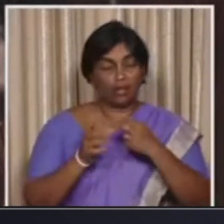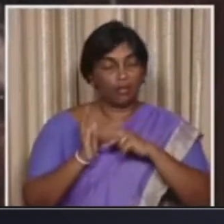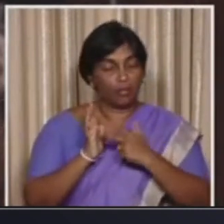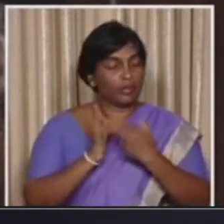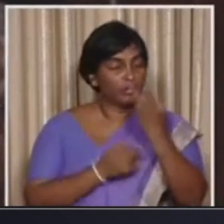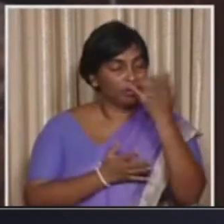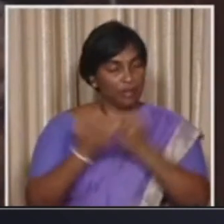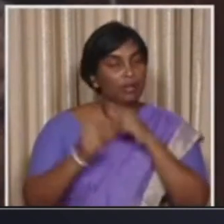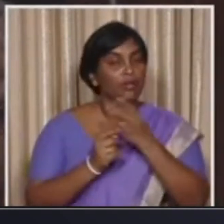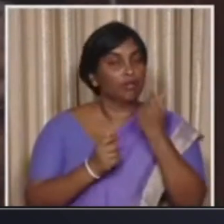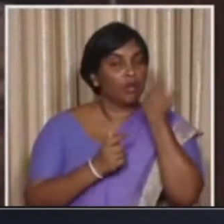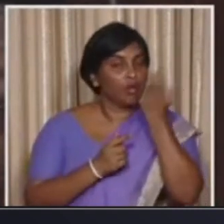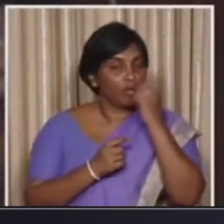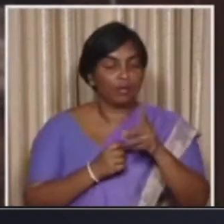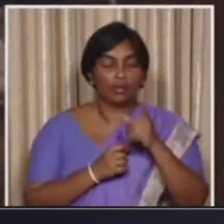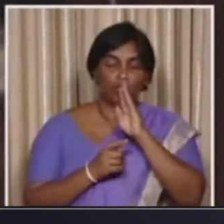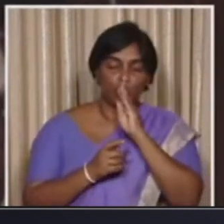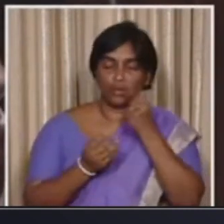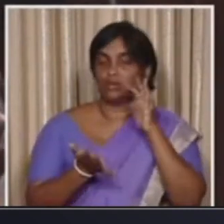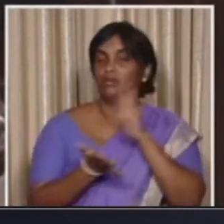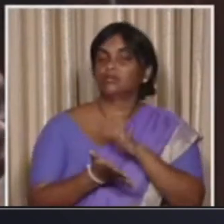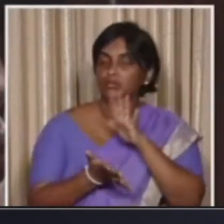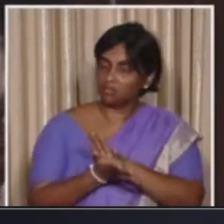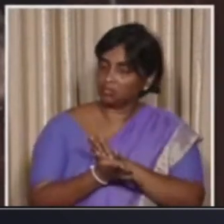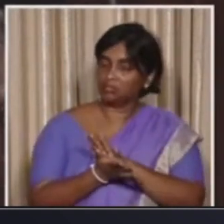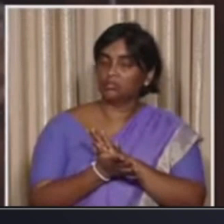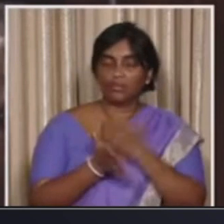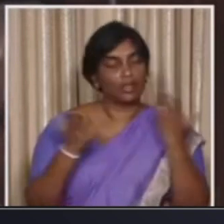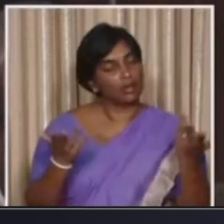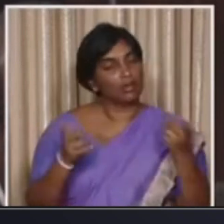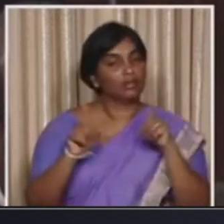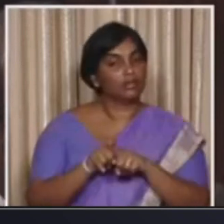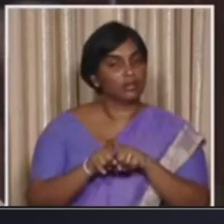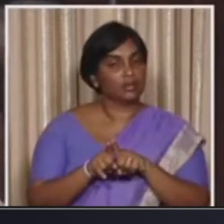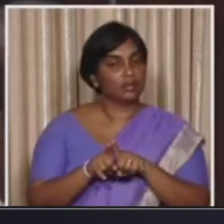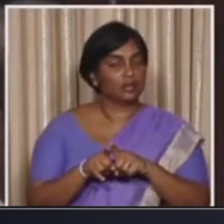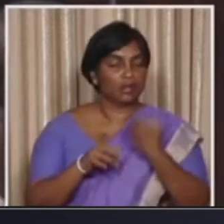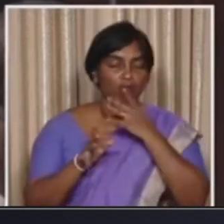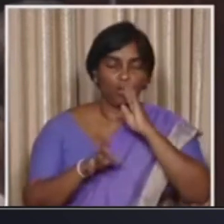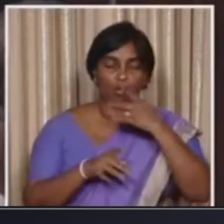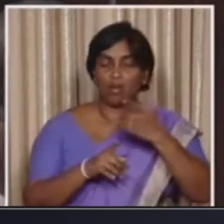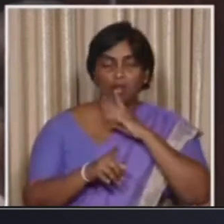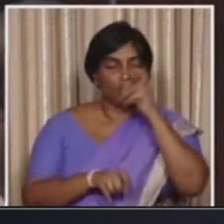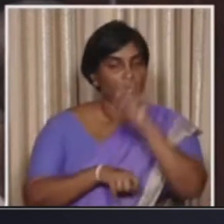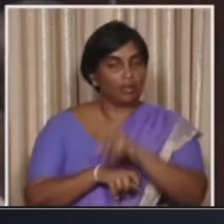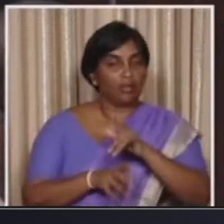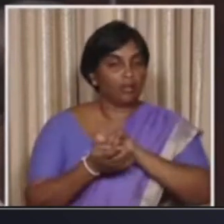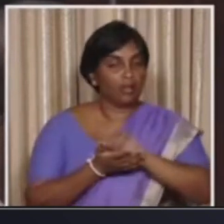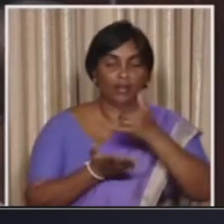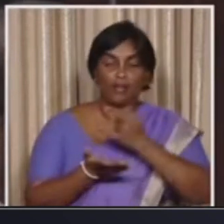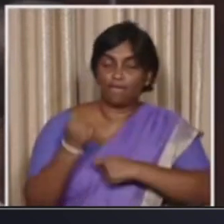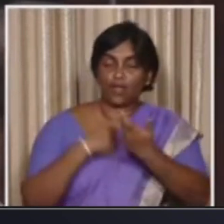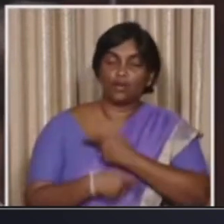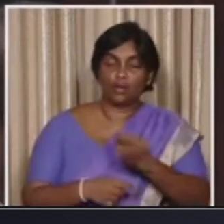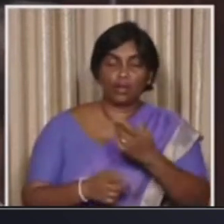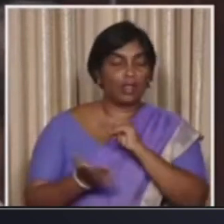මේ වියදම් දරන්න සල්ලි හොයාගන්නේ එක්ක සල්ලි අච්චු ගහලා ගරු සභාපතිතුමනි. එහෙම නැත්නම් කාට හරි කෙනෙකුට රට විකුණලා හරි